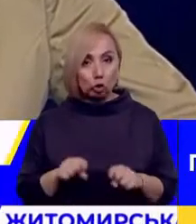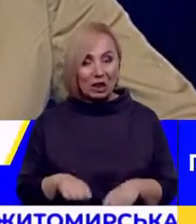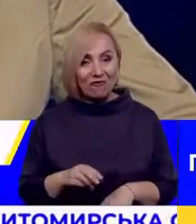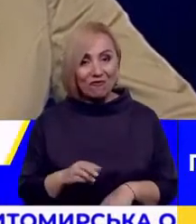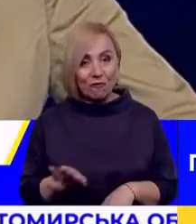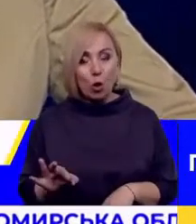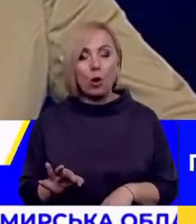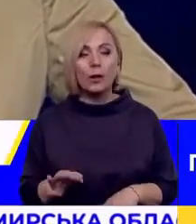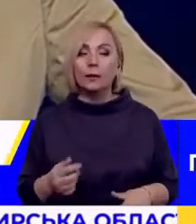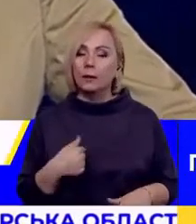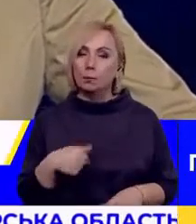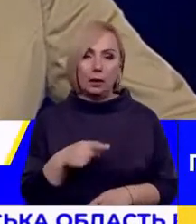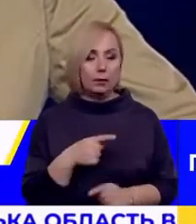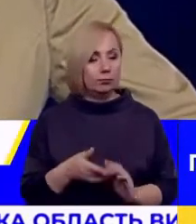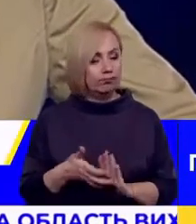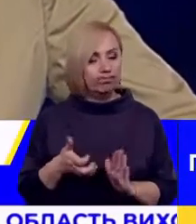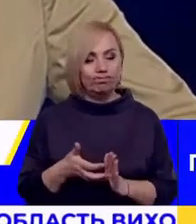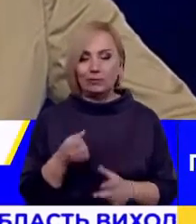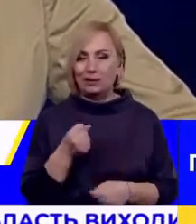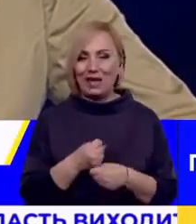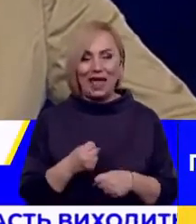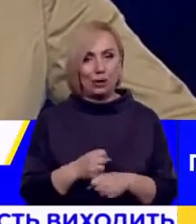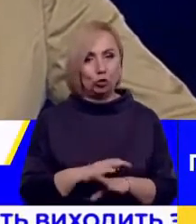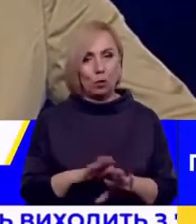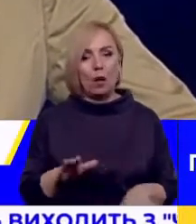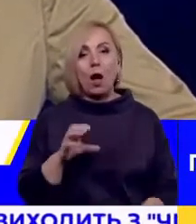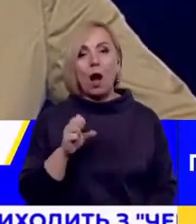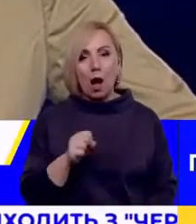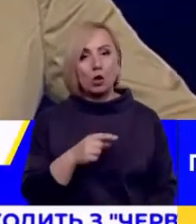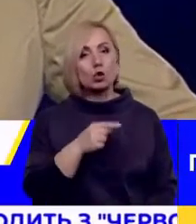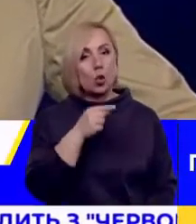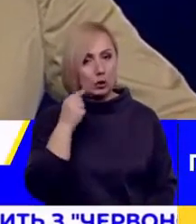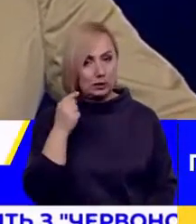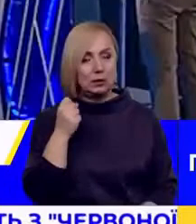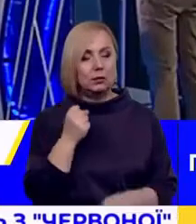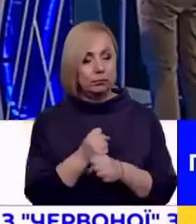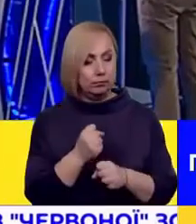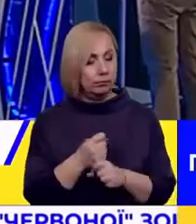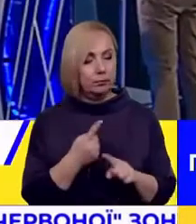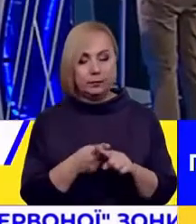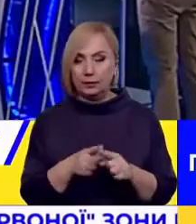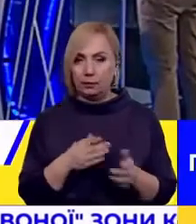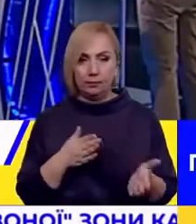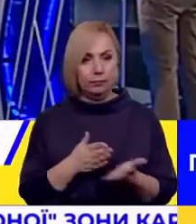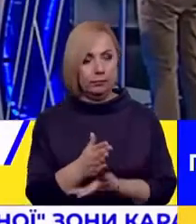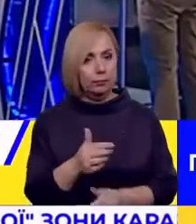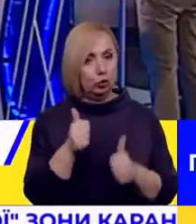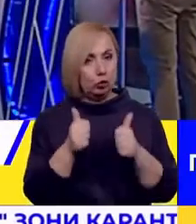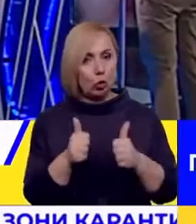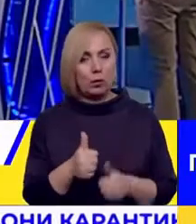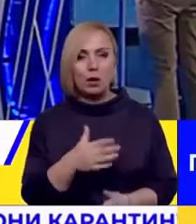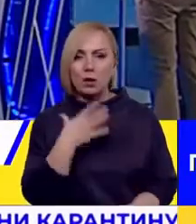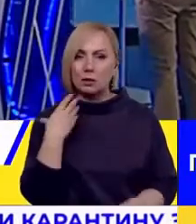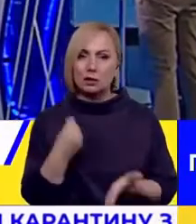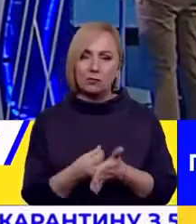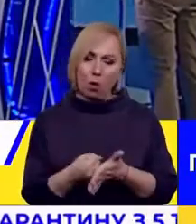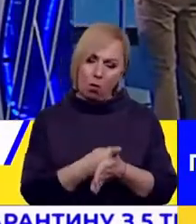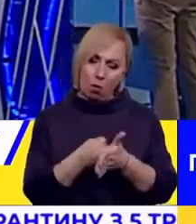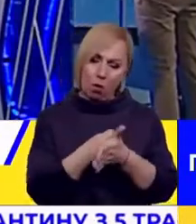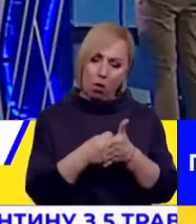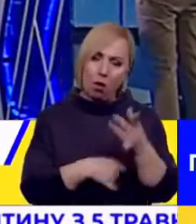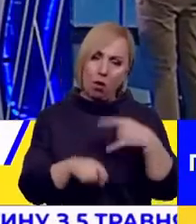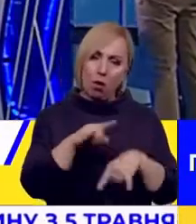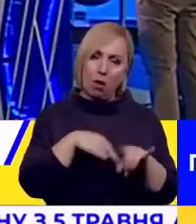що тут ми не допрацьовуємо. А Росія якраз працює в цьому векторі дуже добре, тому що вони своїми лобістами